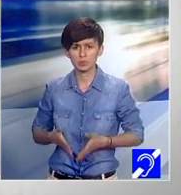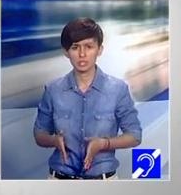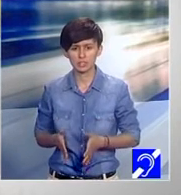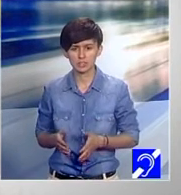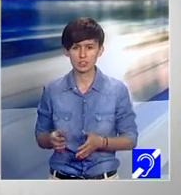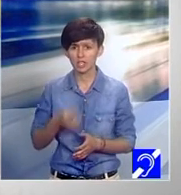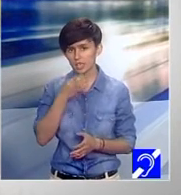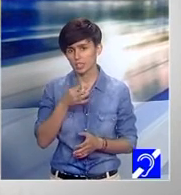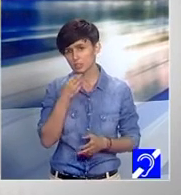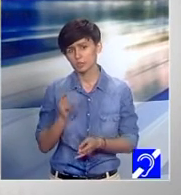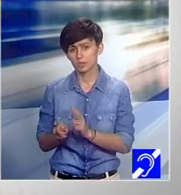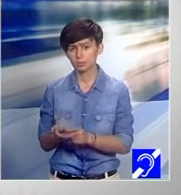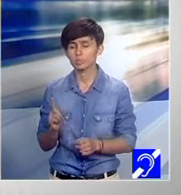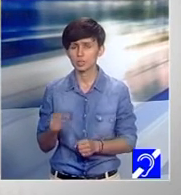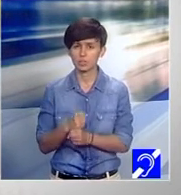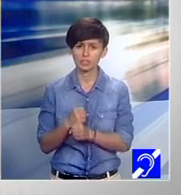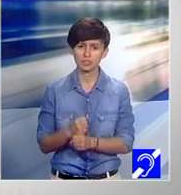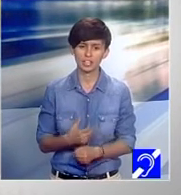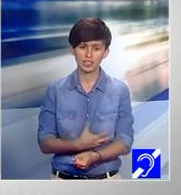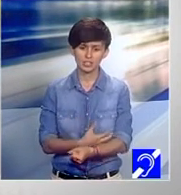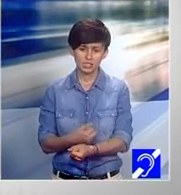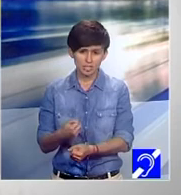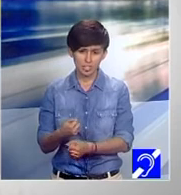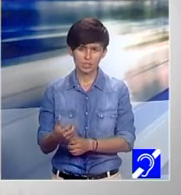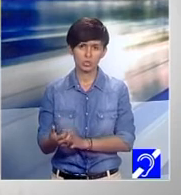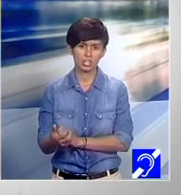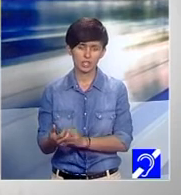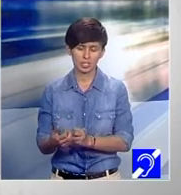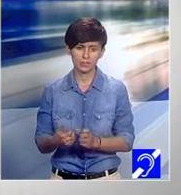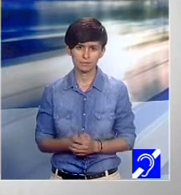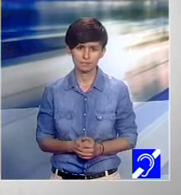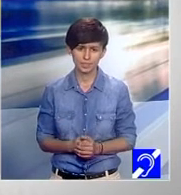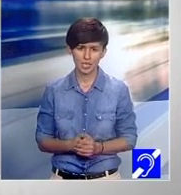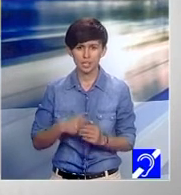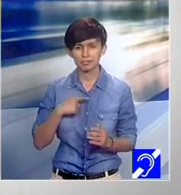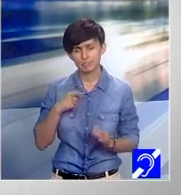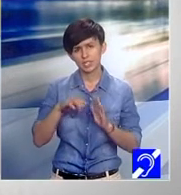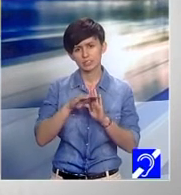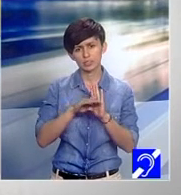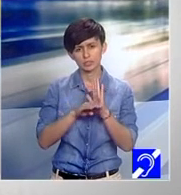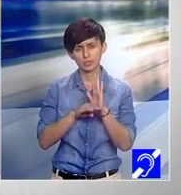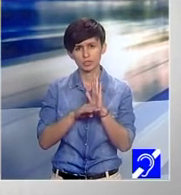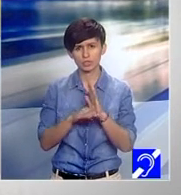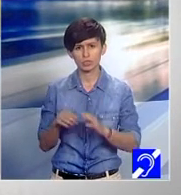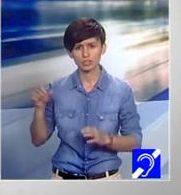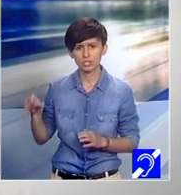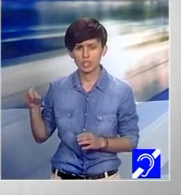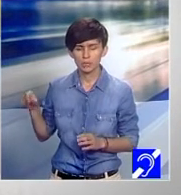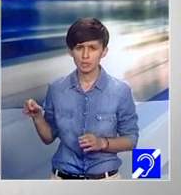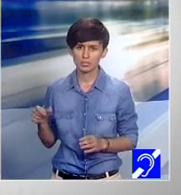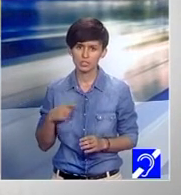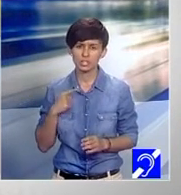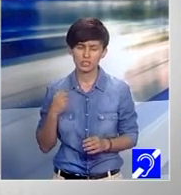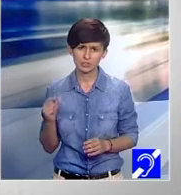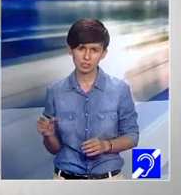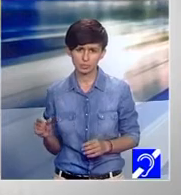de sânge. Există un tipic, un protocol foarte clar. Din păcate, și acolo, personalul este puțin.